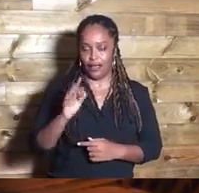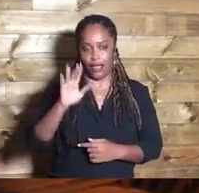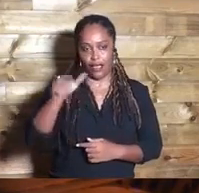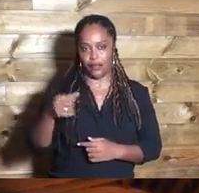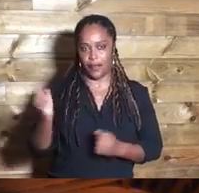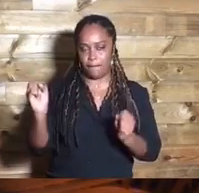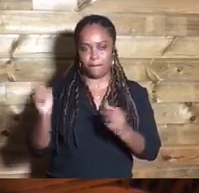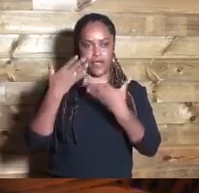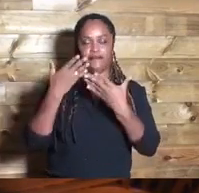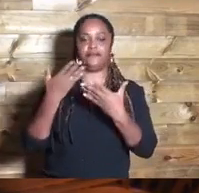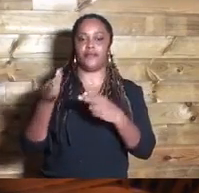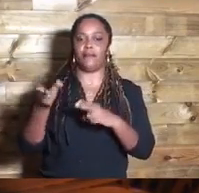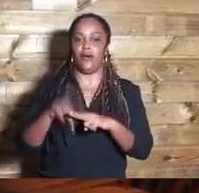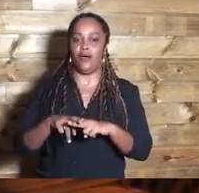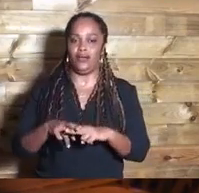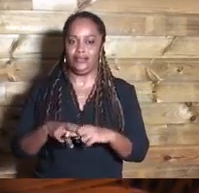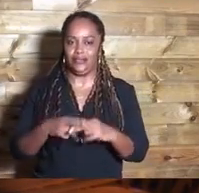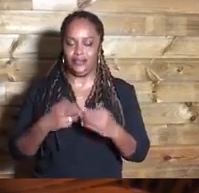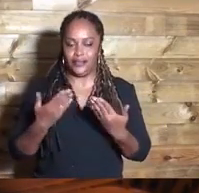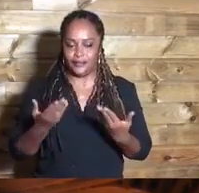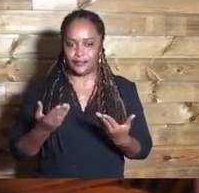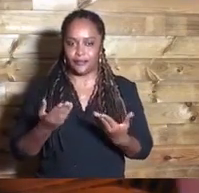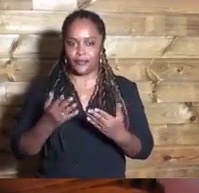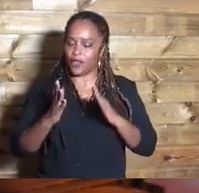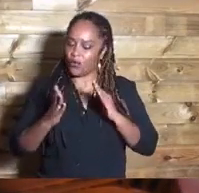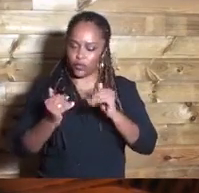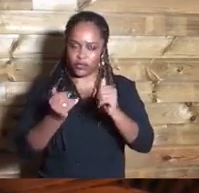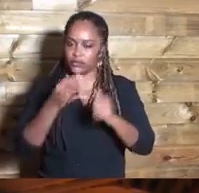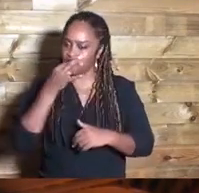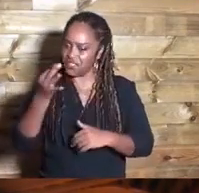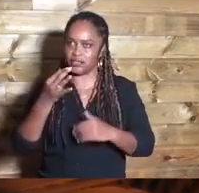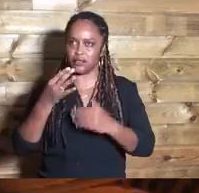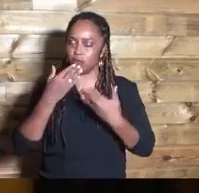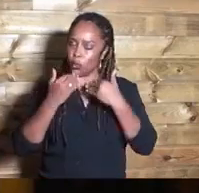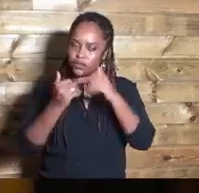mais on sait comme ça la vie. Et donc Régis nous a dit que nous continuions de travailler là.